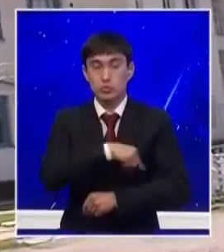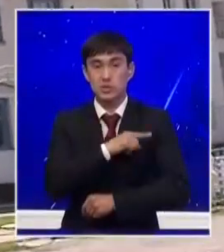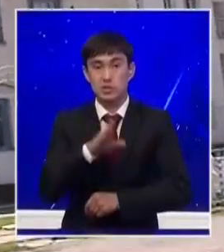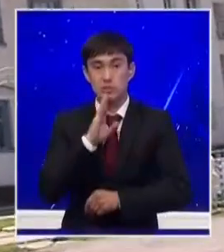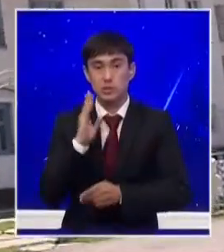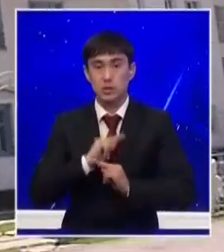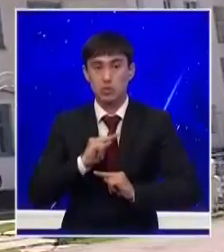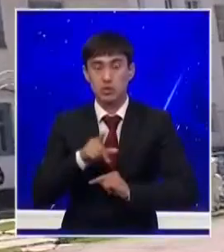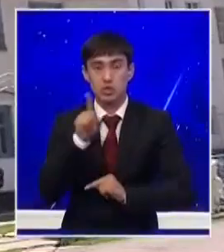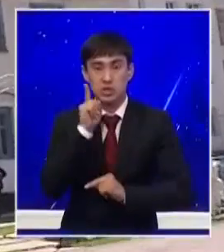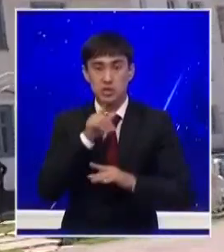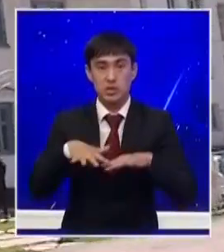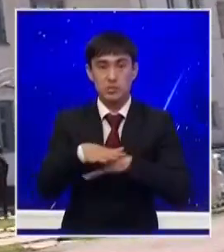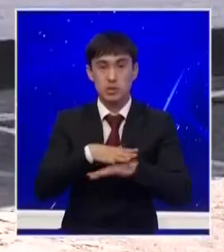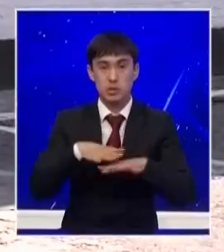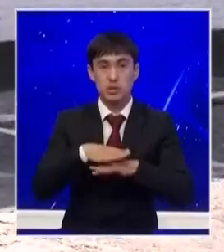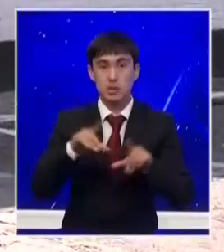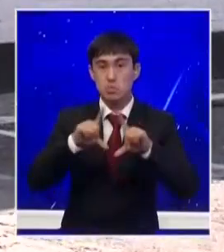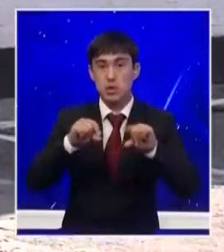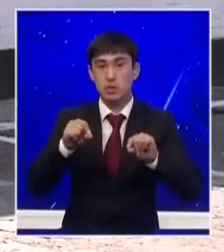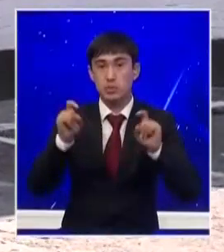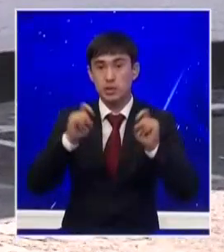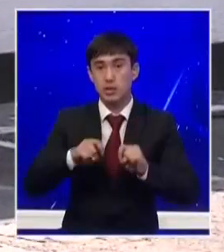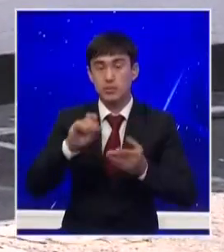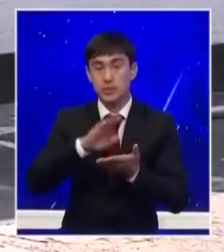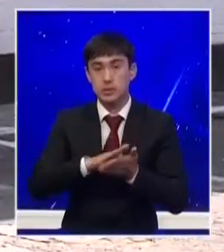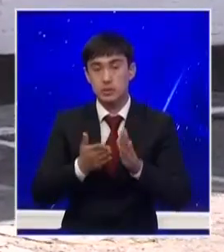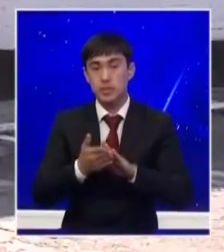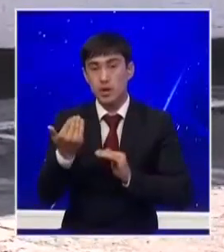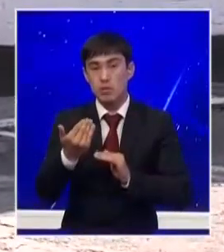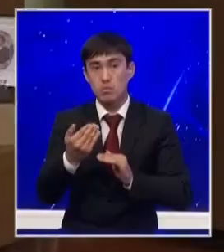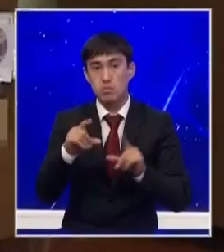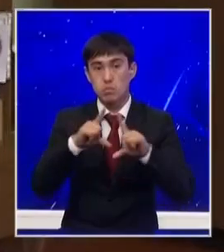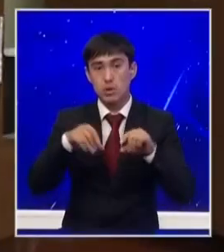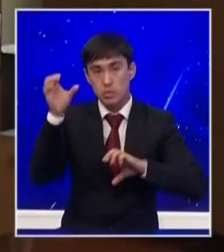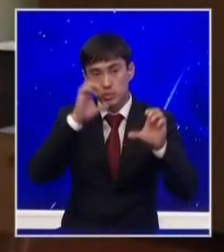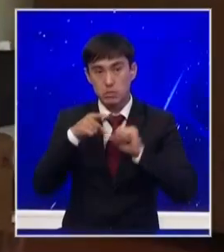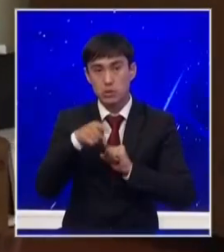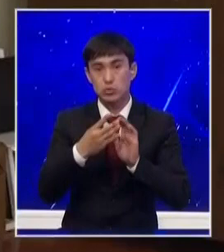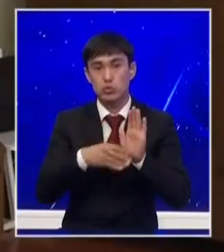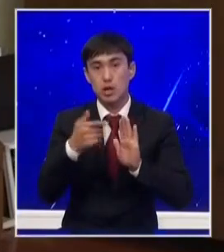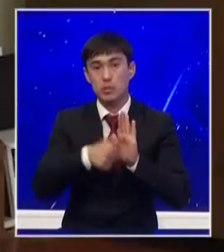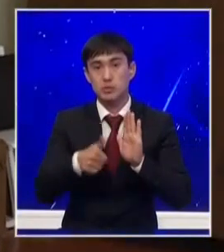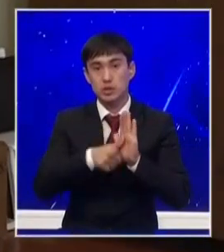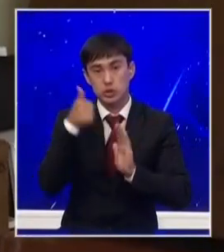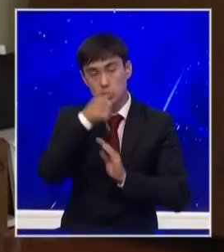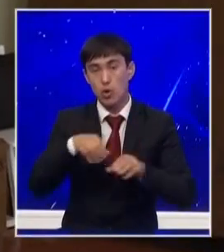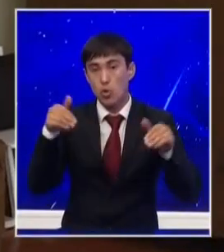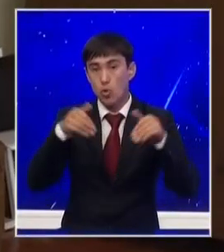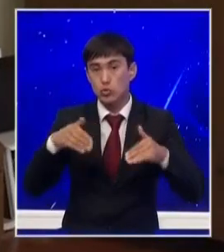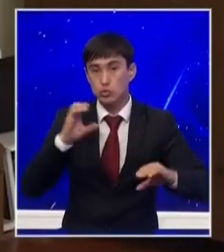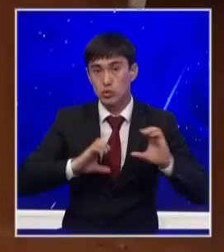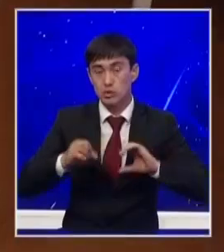Көлгінов жастар елді мекеніндегі мектептің де жағдаймен танысты. Білім ордасы 1966 жылы колледж студенттеріне арналып